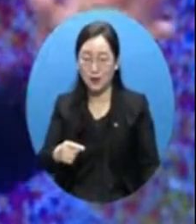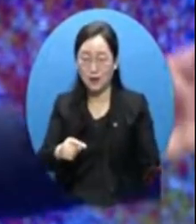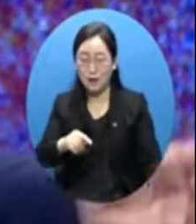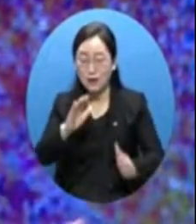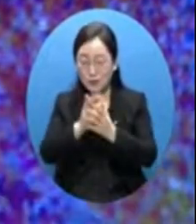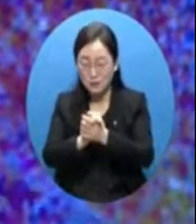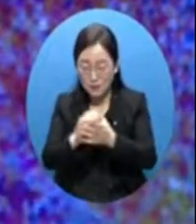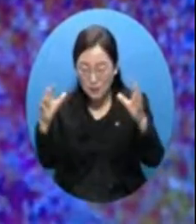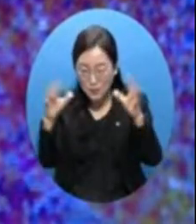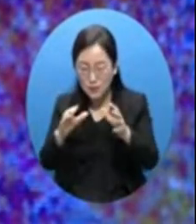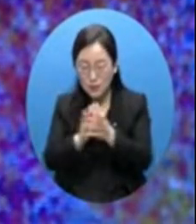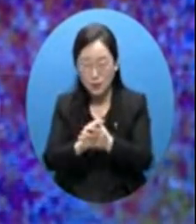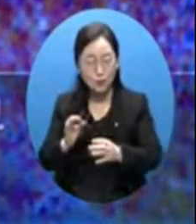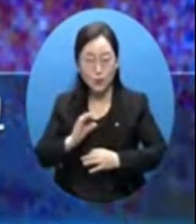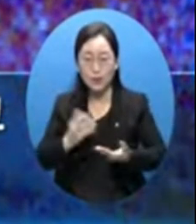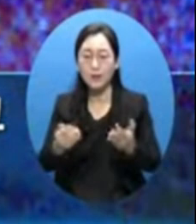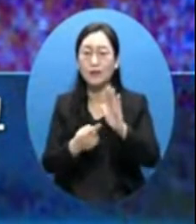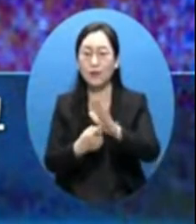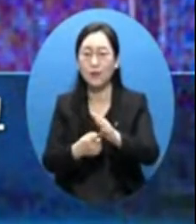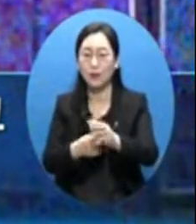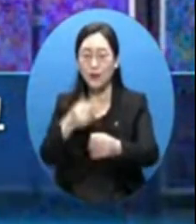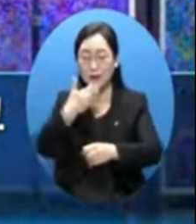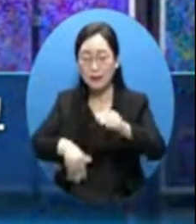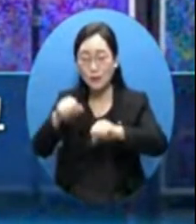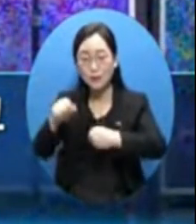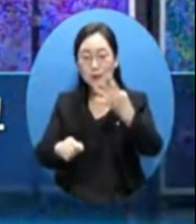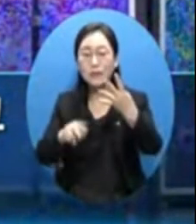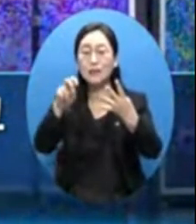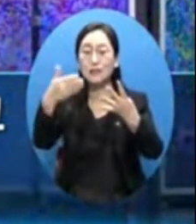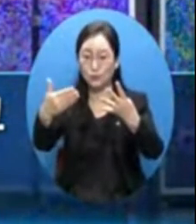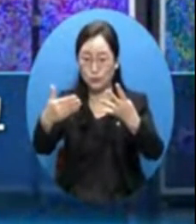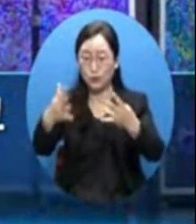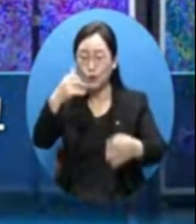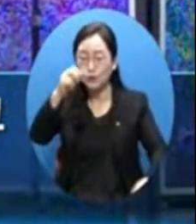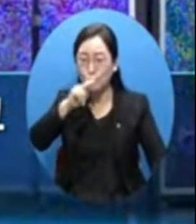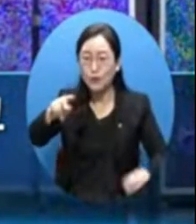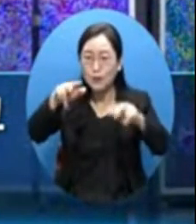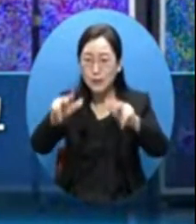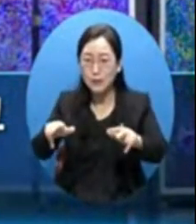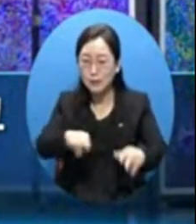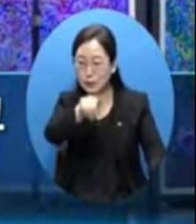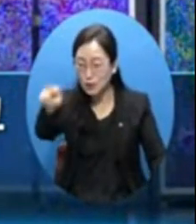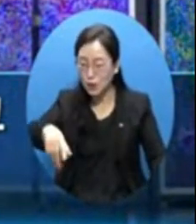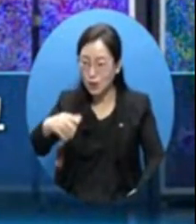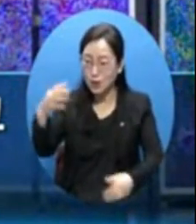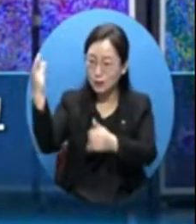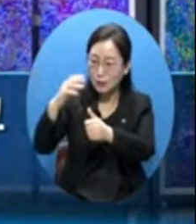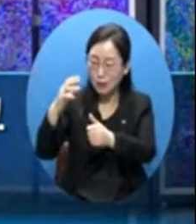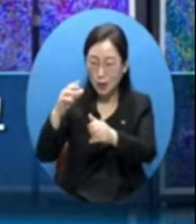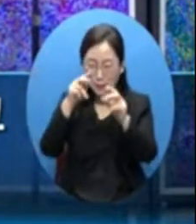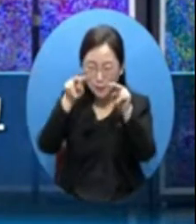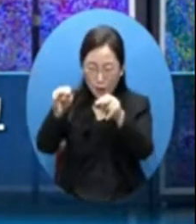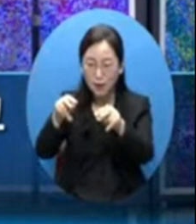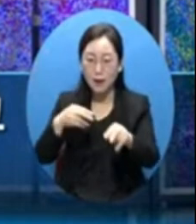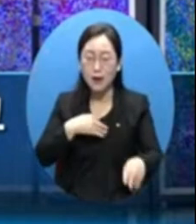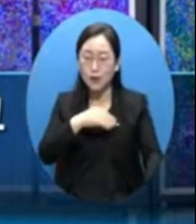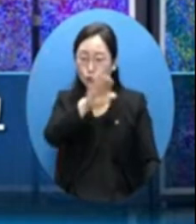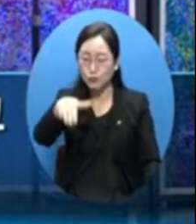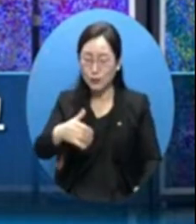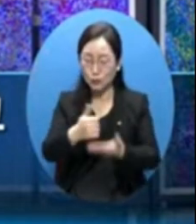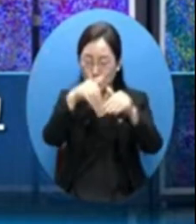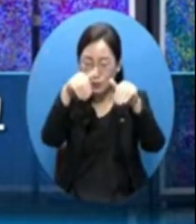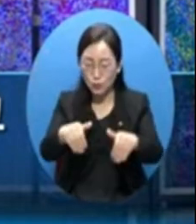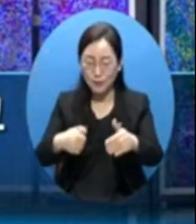역사 나타났습니다. 사도행전 4장 29절 30절입니다. 주여 이제도 그들의 위협함을 굽어보시옵고 또 종들로 하여금